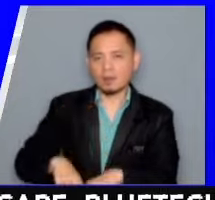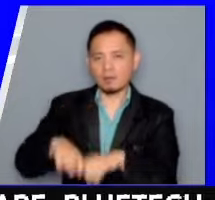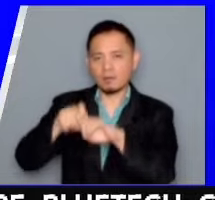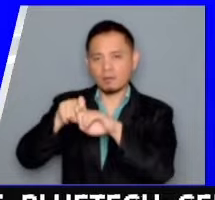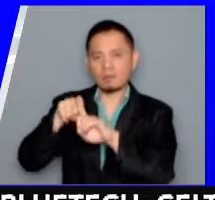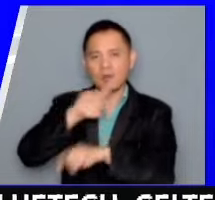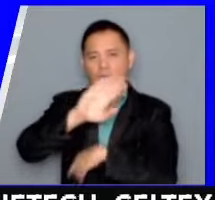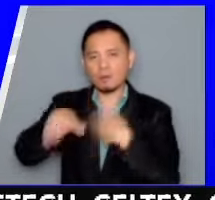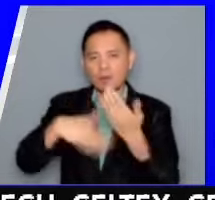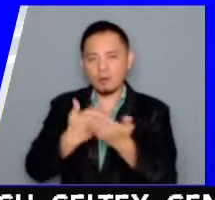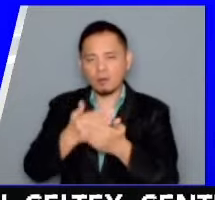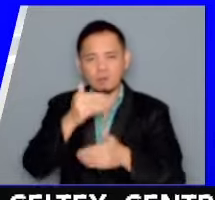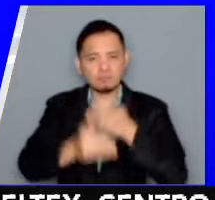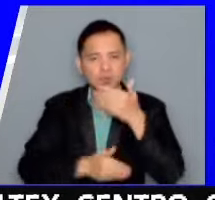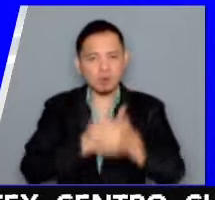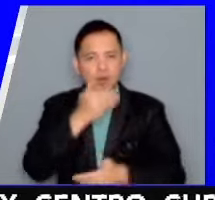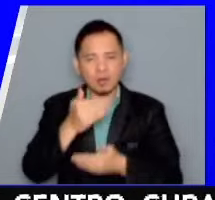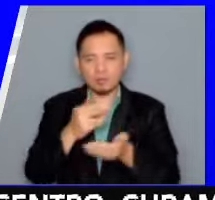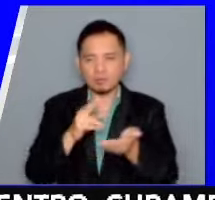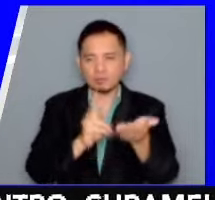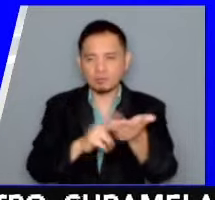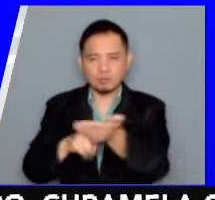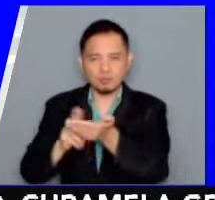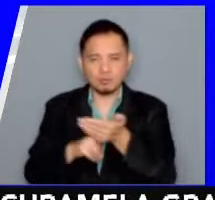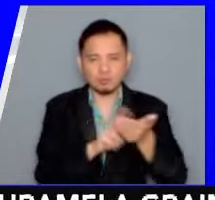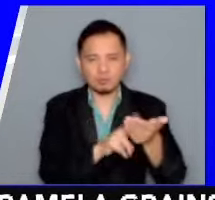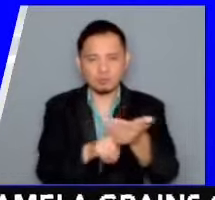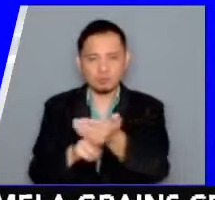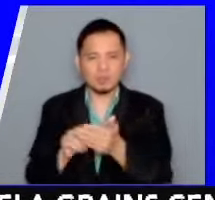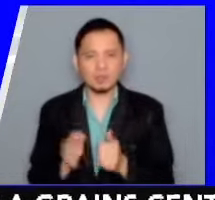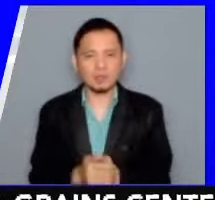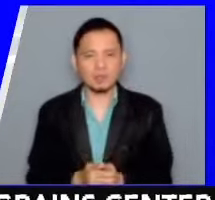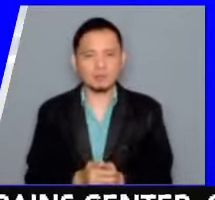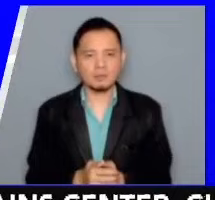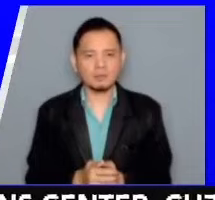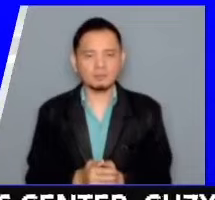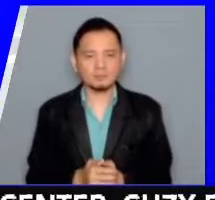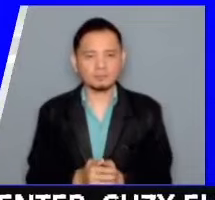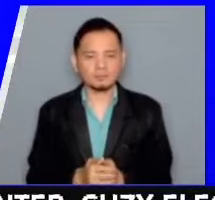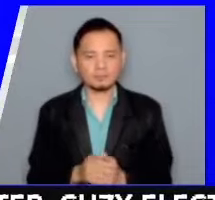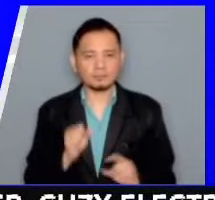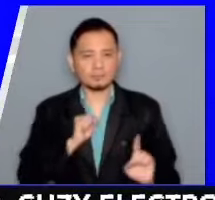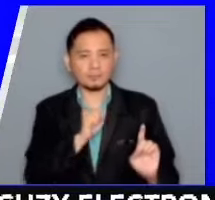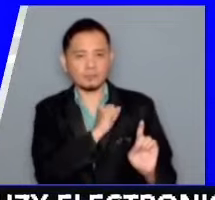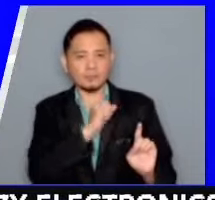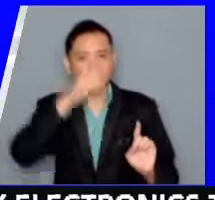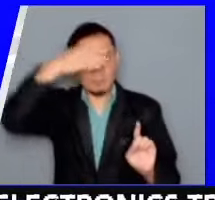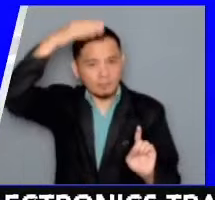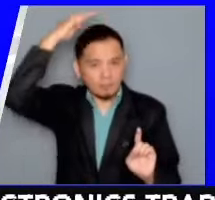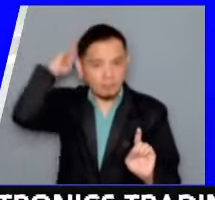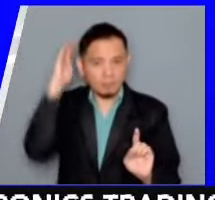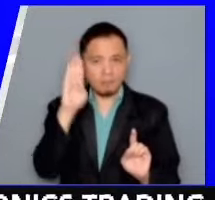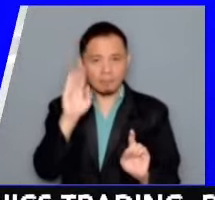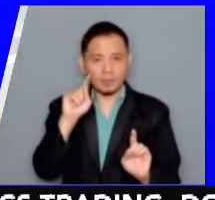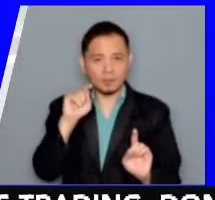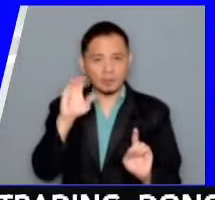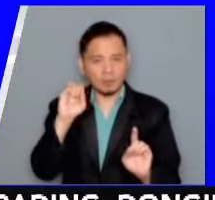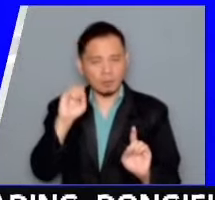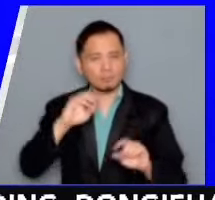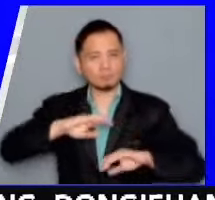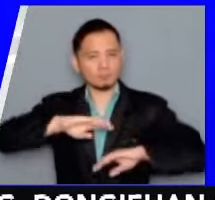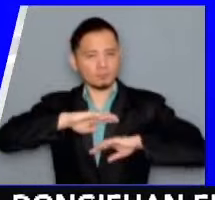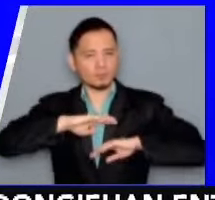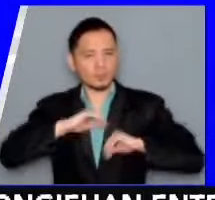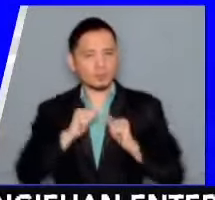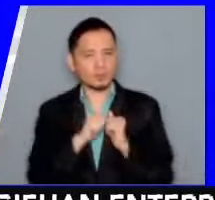proseso kaugnay sa People's Initiative. Ikinatuwa ni Senador Ronald Bato de la Rosa ang pakikinig ng COMELEC sa mungkahi niya